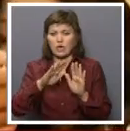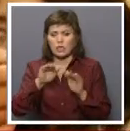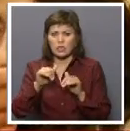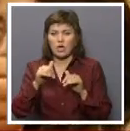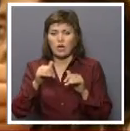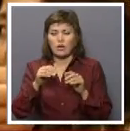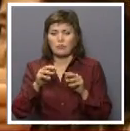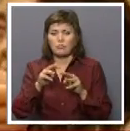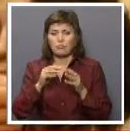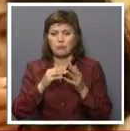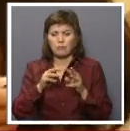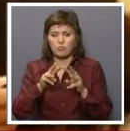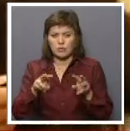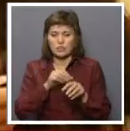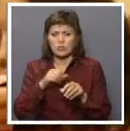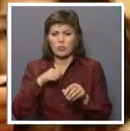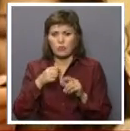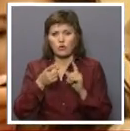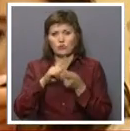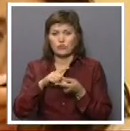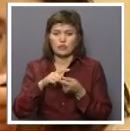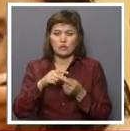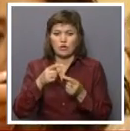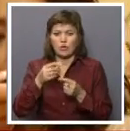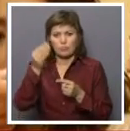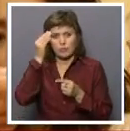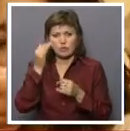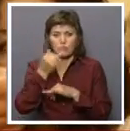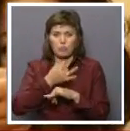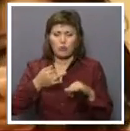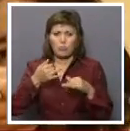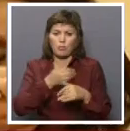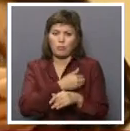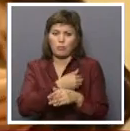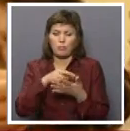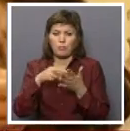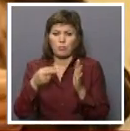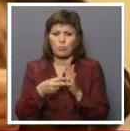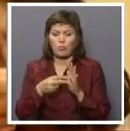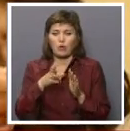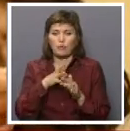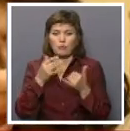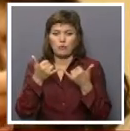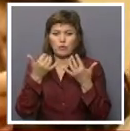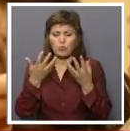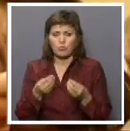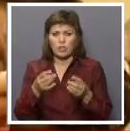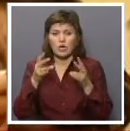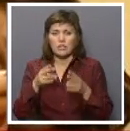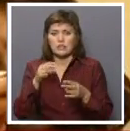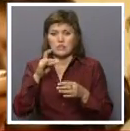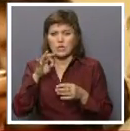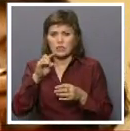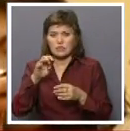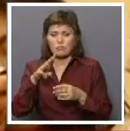қарап, оларға бір өзгерістер енгізу керектігін тағы да сұраптайтын боламыз. Жалпы енді бүгінгі күні терроризм, экстремизм деген енді